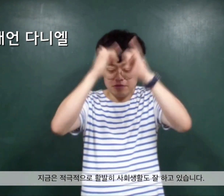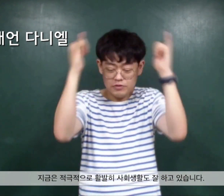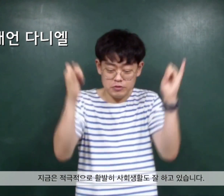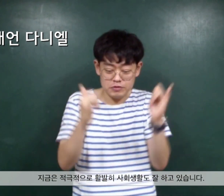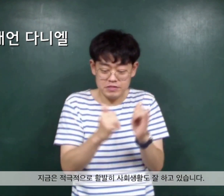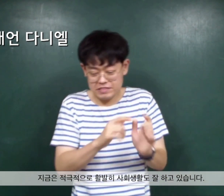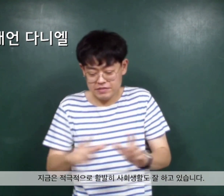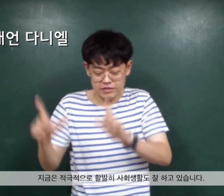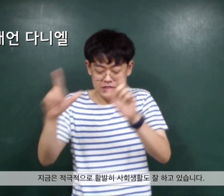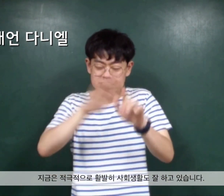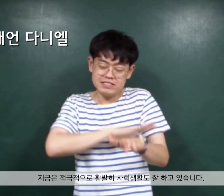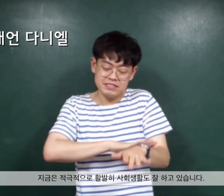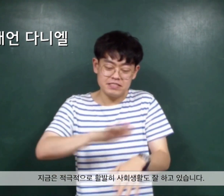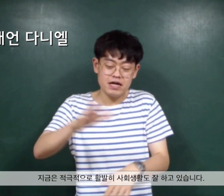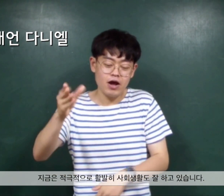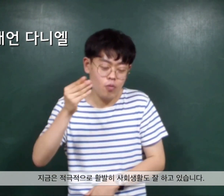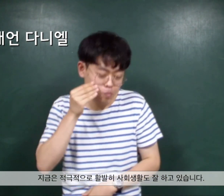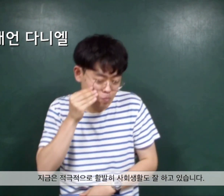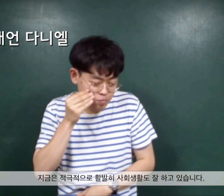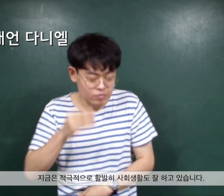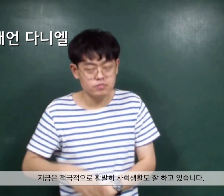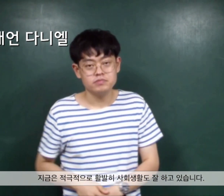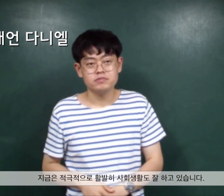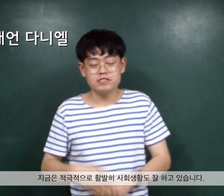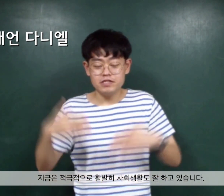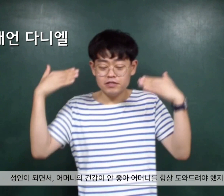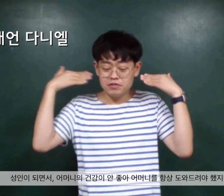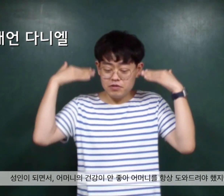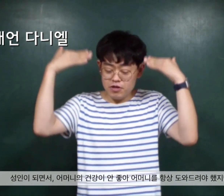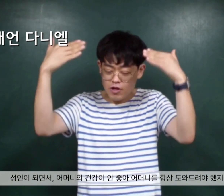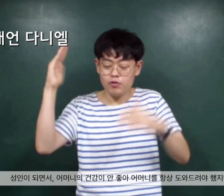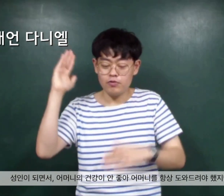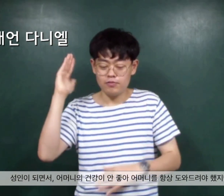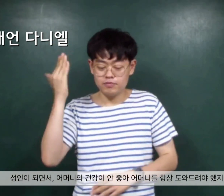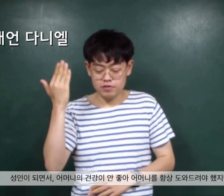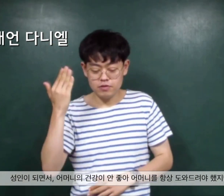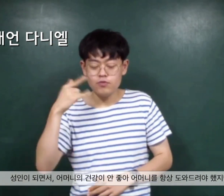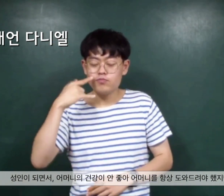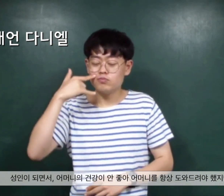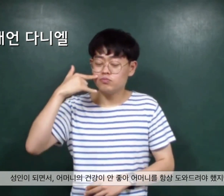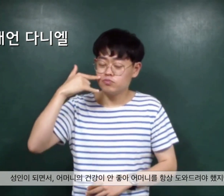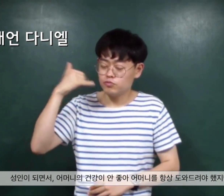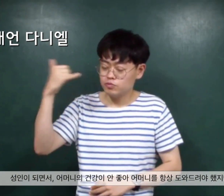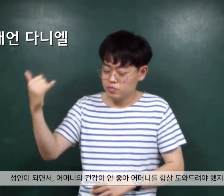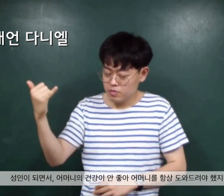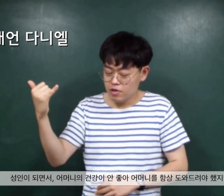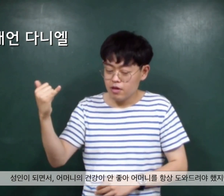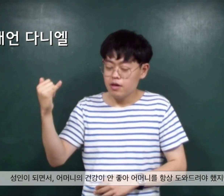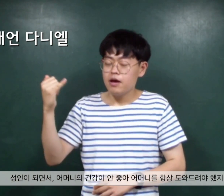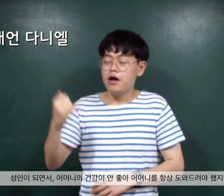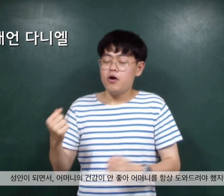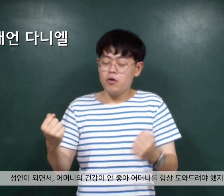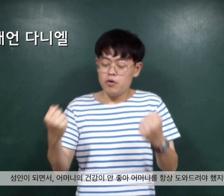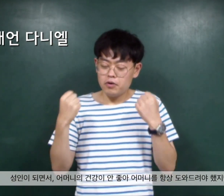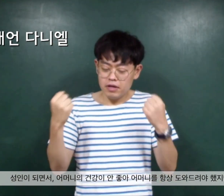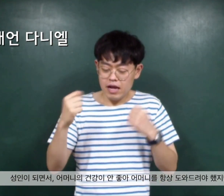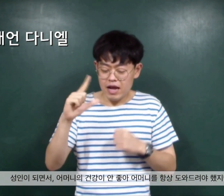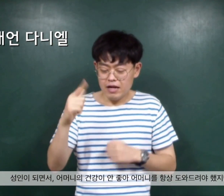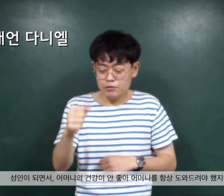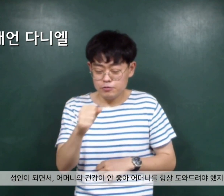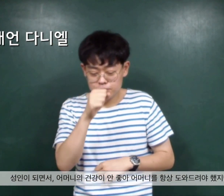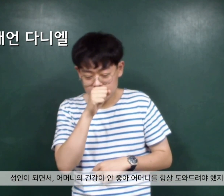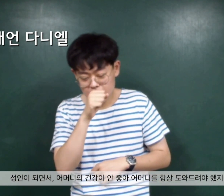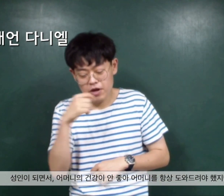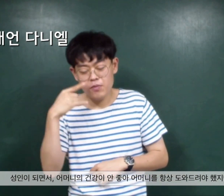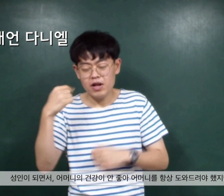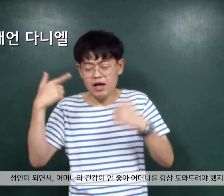지금은 적극적으로 활발히 사회생활도 잘 하고 있습니다. 성인이 되면서 어머니의 건강이 안 좋아